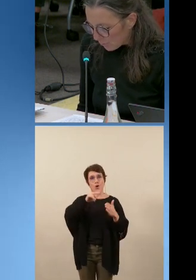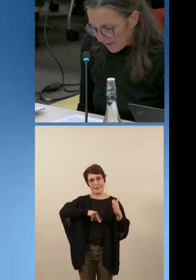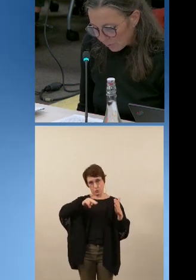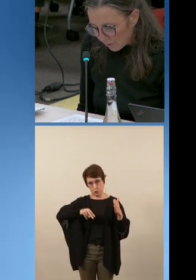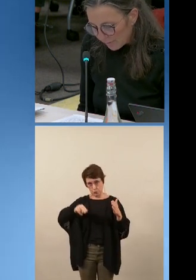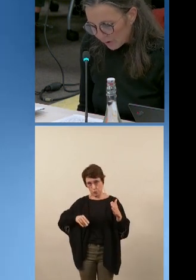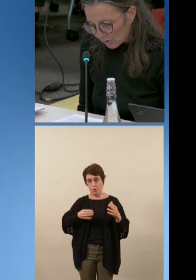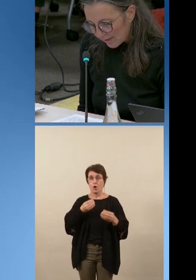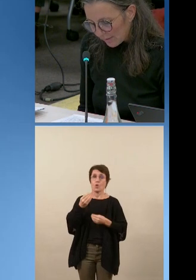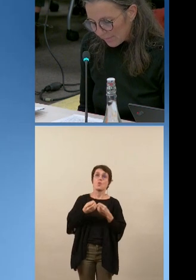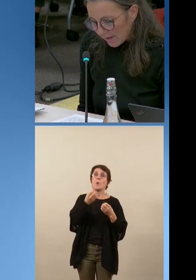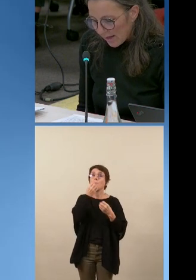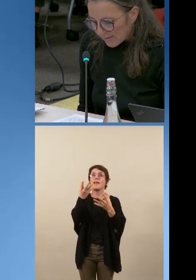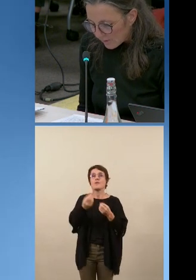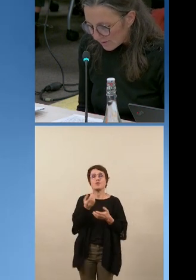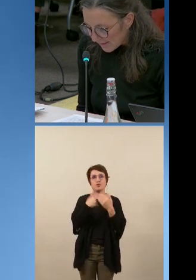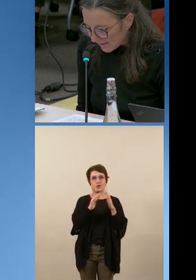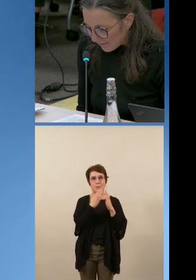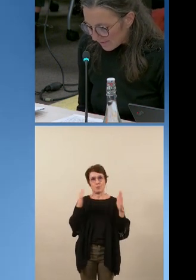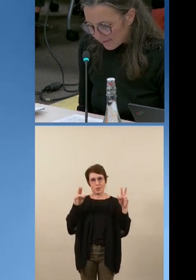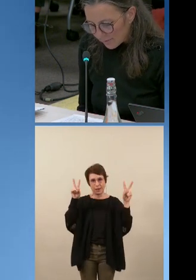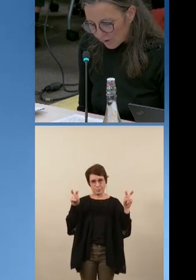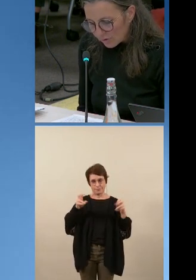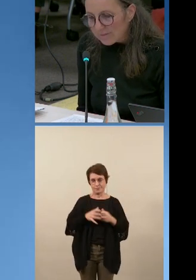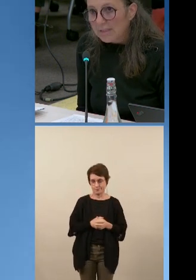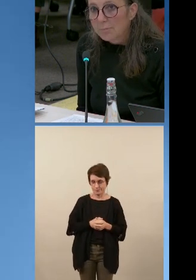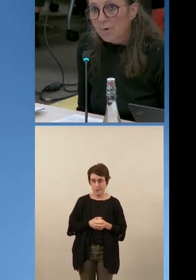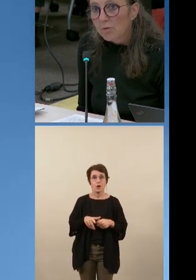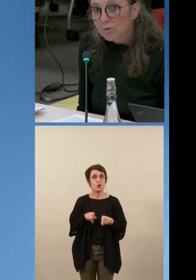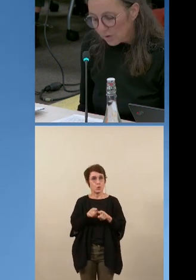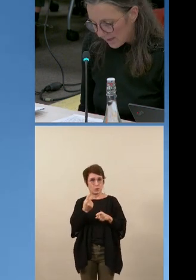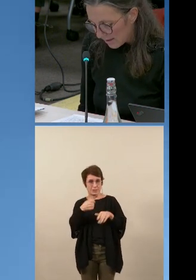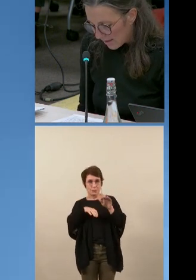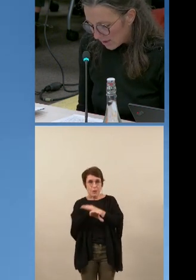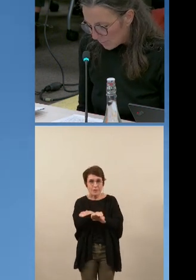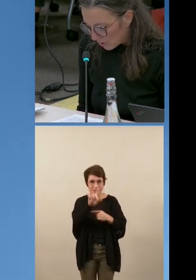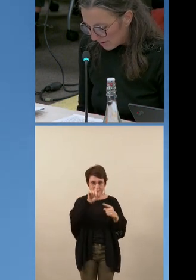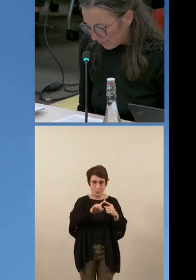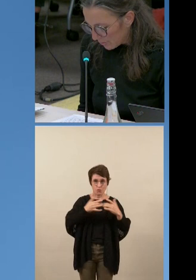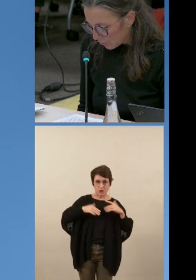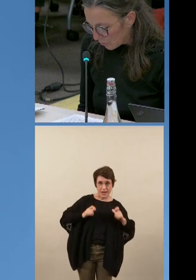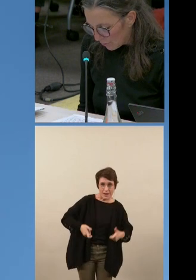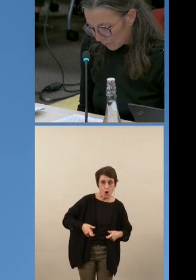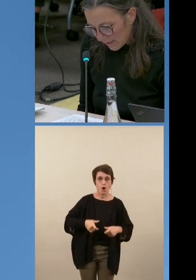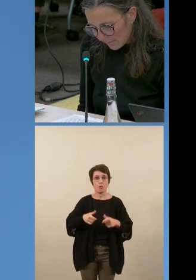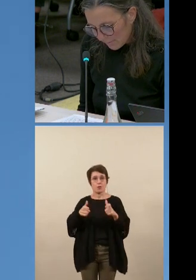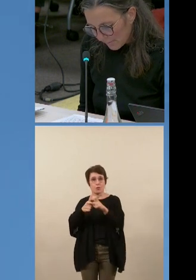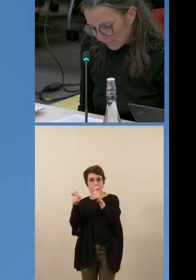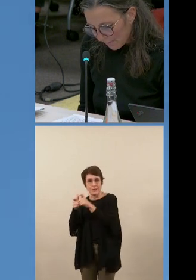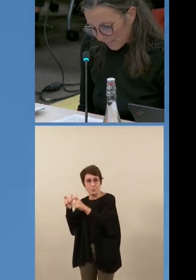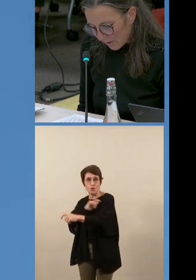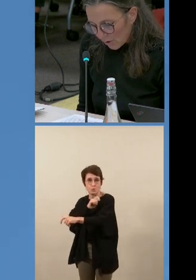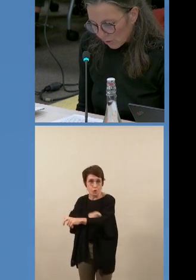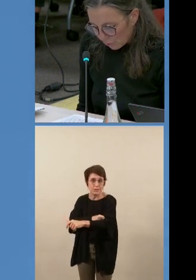démarche bienvenue en bibliothèque ainsi que celle des investissements dans les équipements scolaires sportifs et socio-culturels